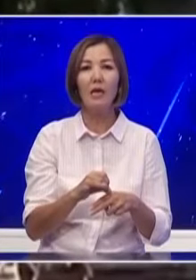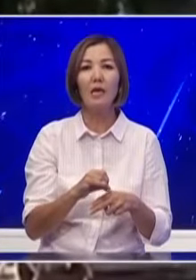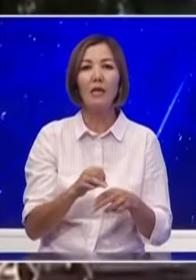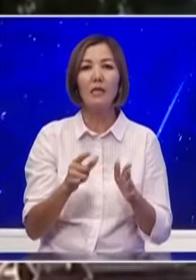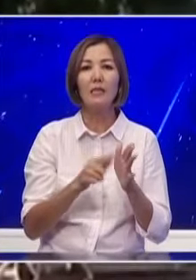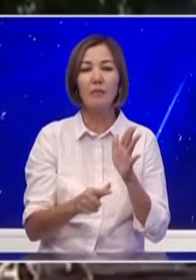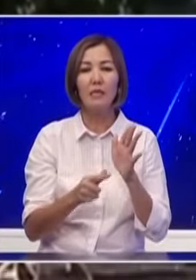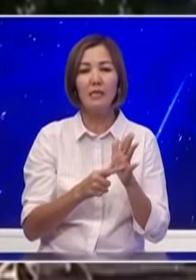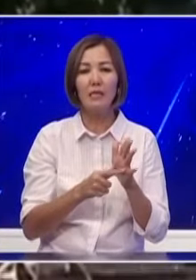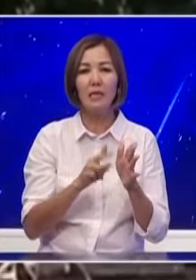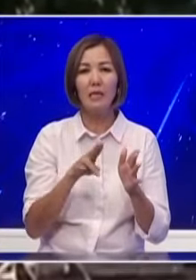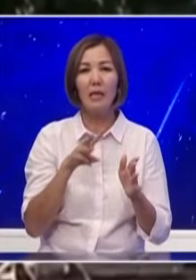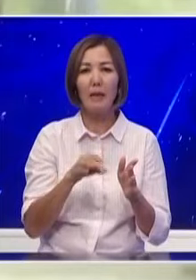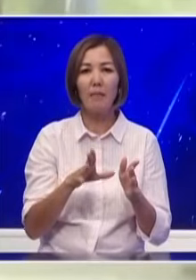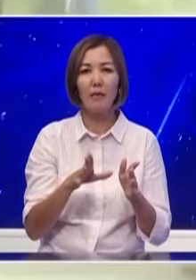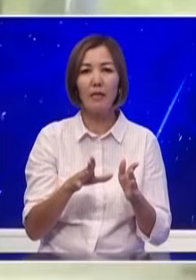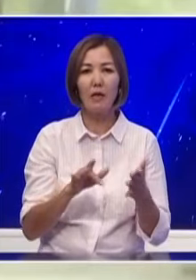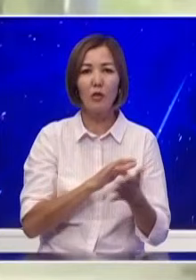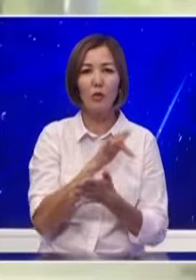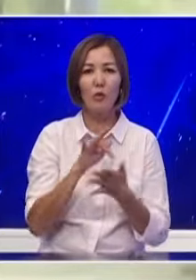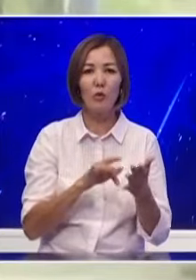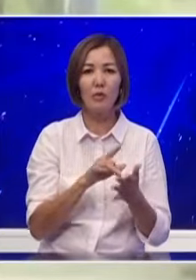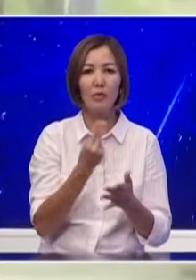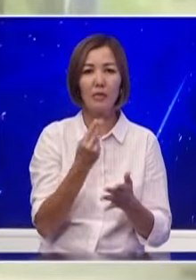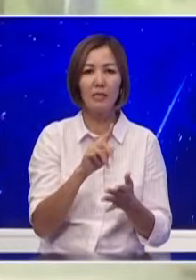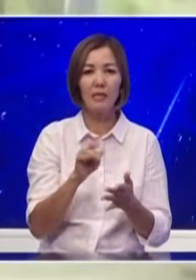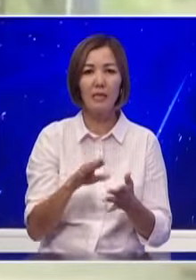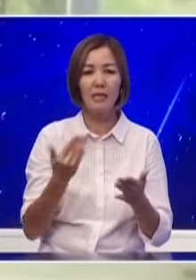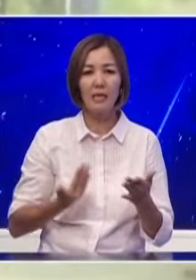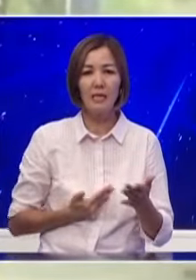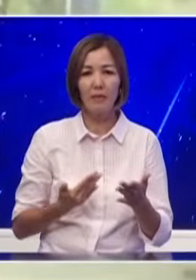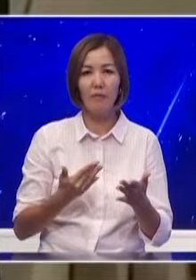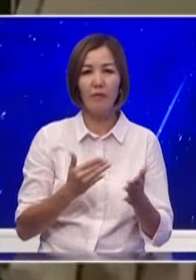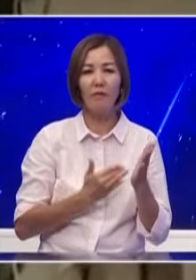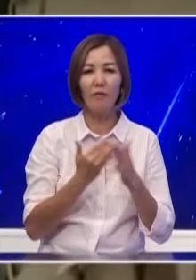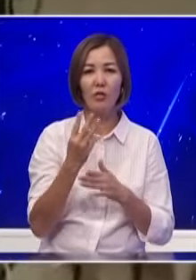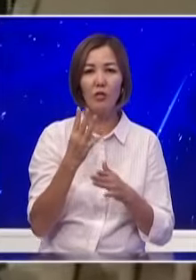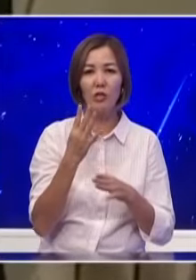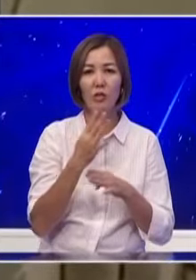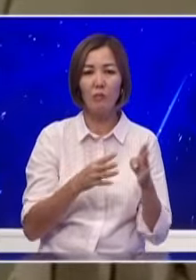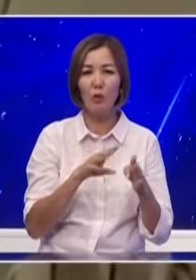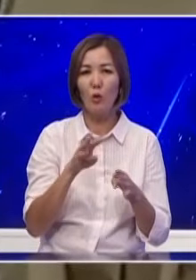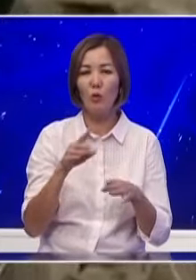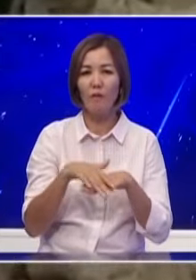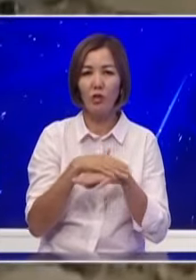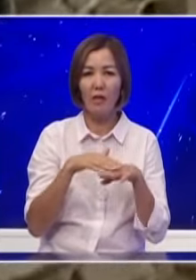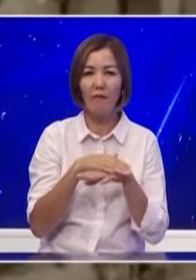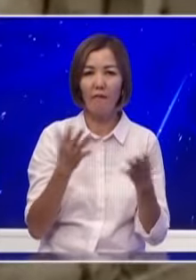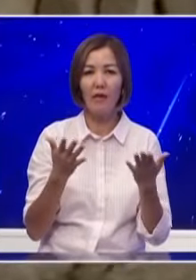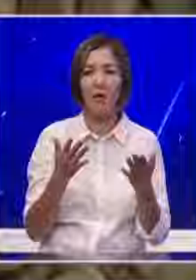77 километрах к северо-западу от города Цзинаня, где проживают свыше 4 миллионов человек. В регионе